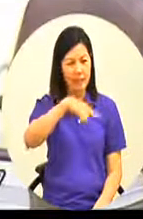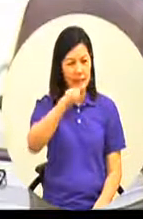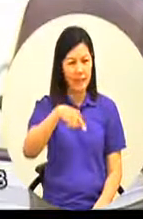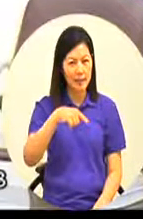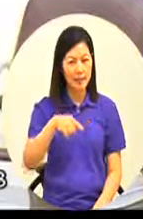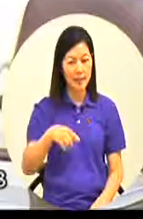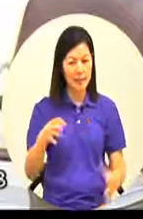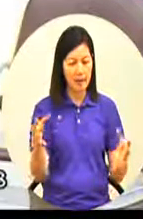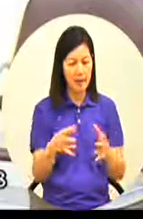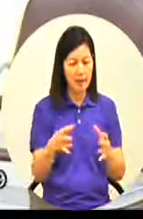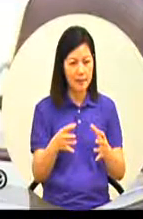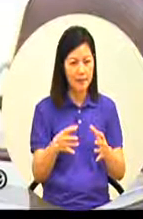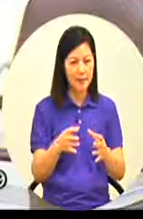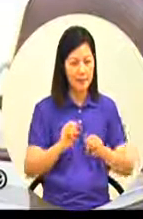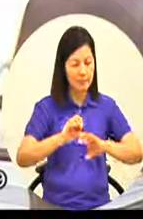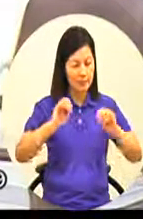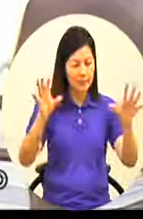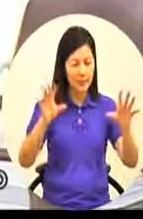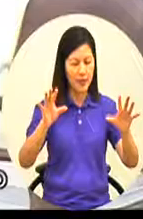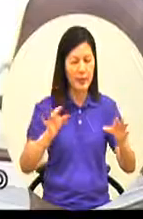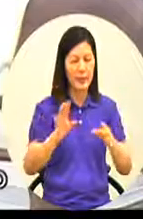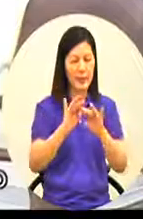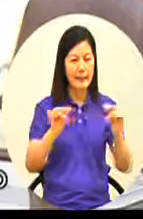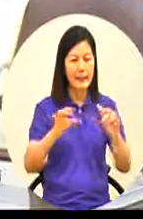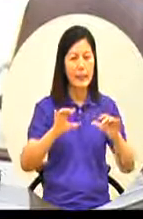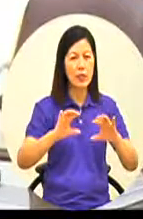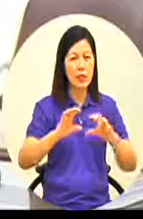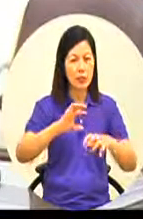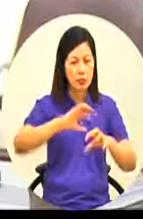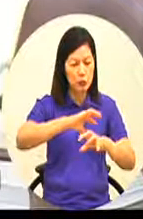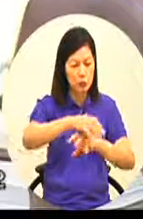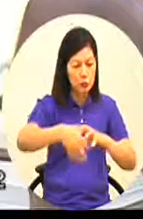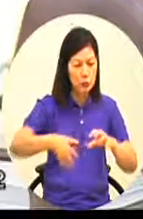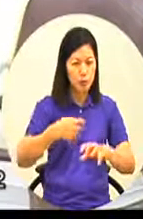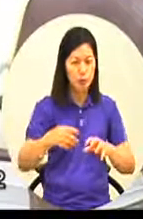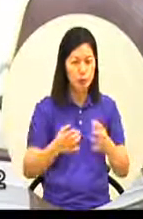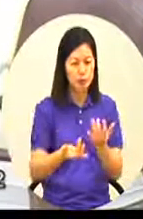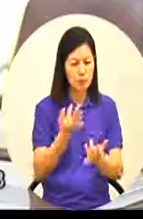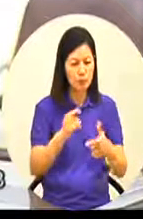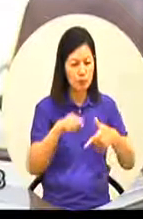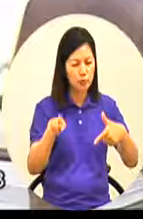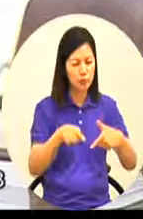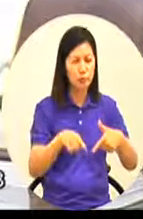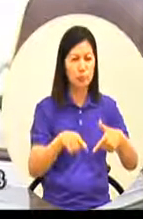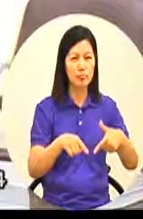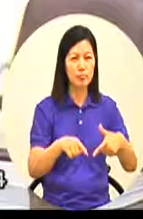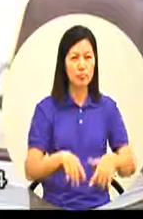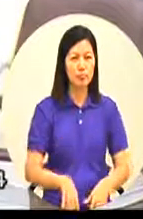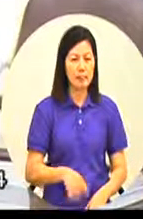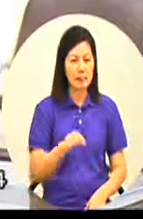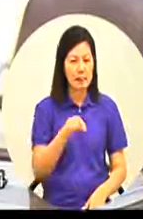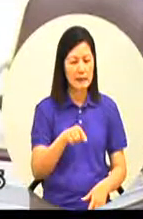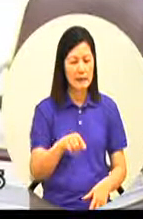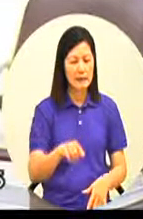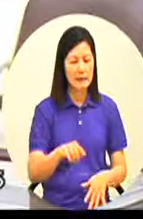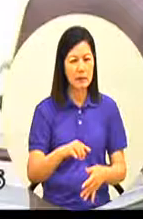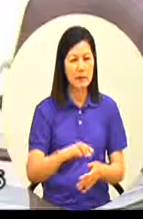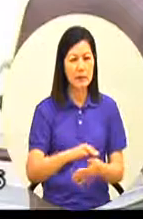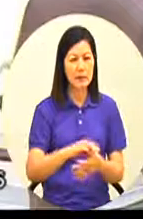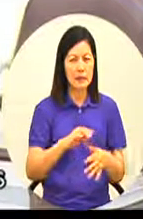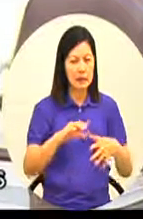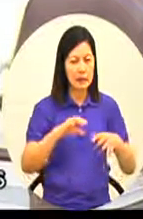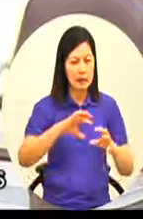球暖化，极端的暖化让我们整个地球真的是变得